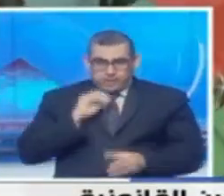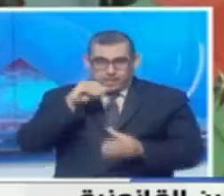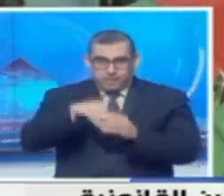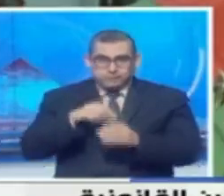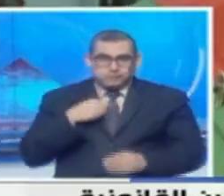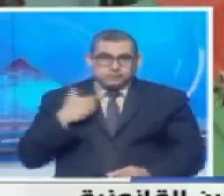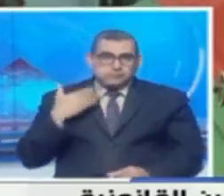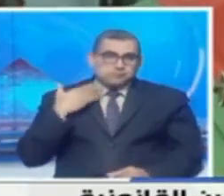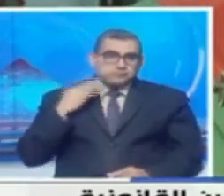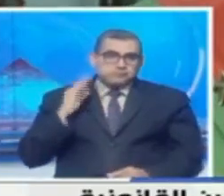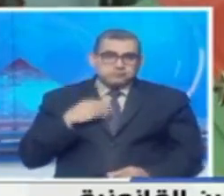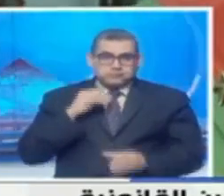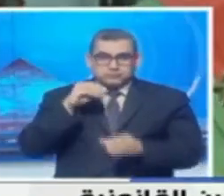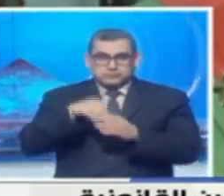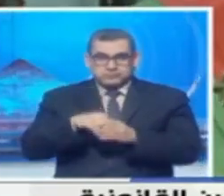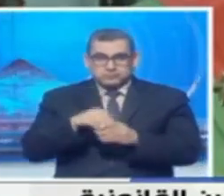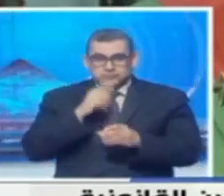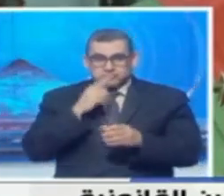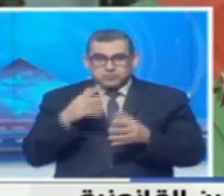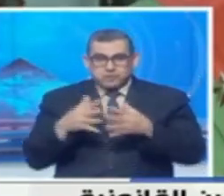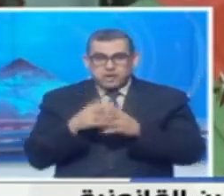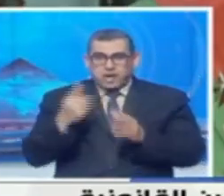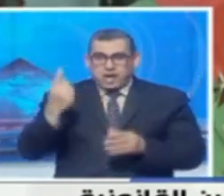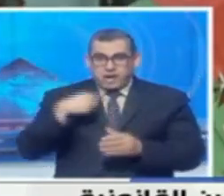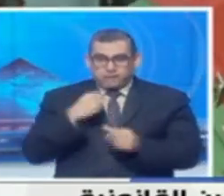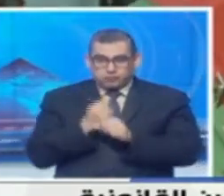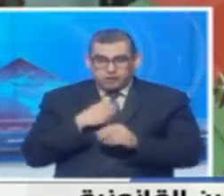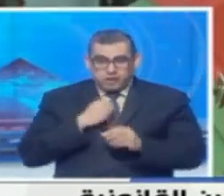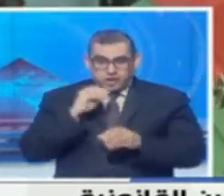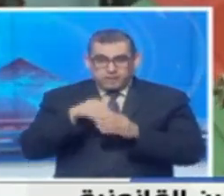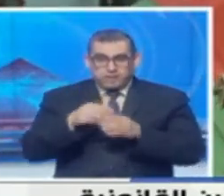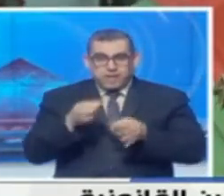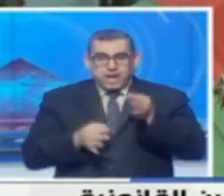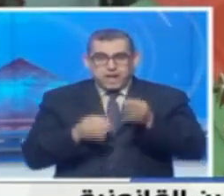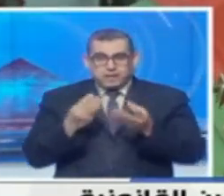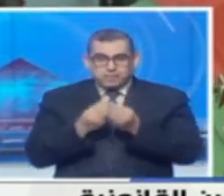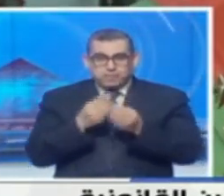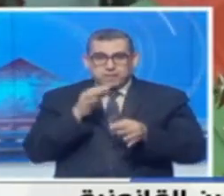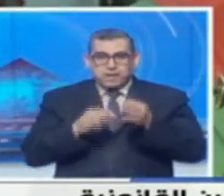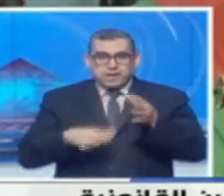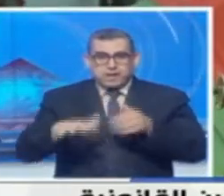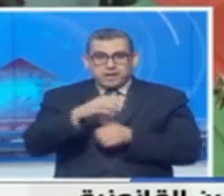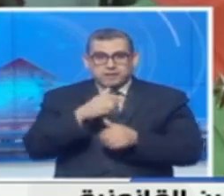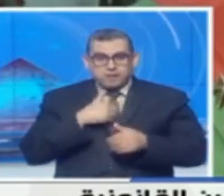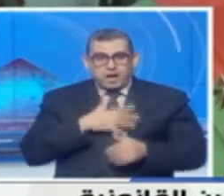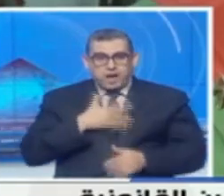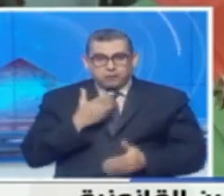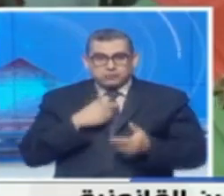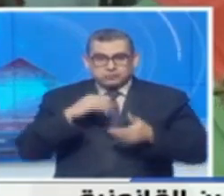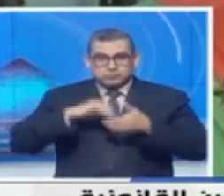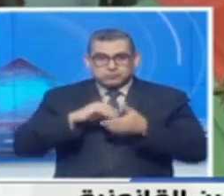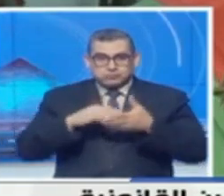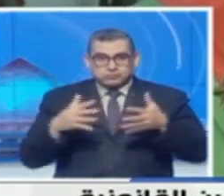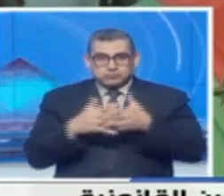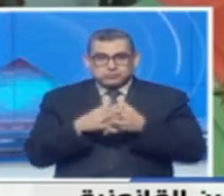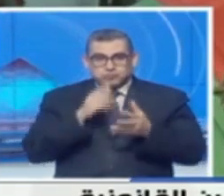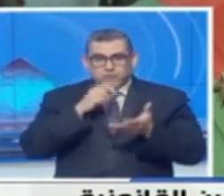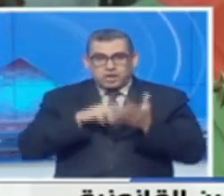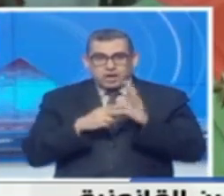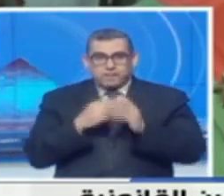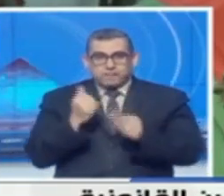الكبير وتكليف عظيم بتحقيق العدل بين الناس. نتمنى أن نكون على قدر من الثقة